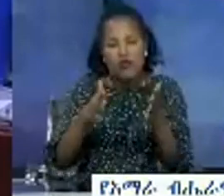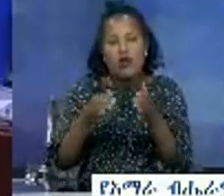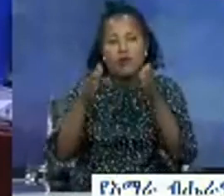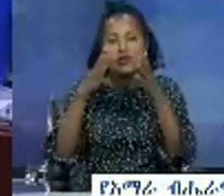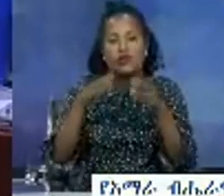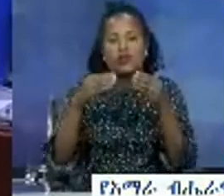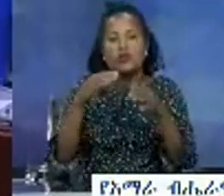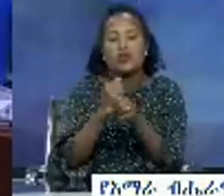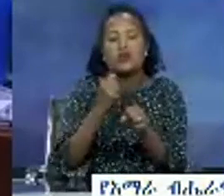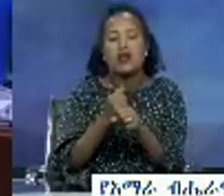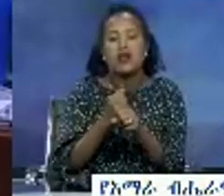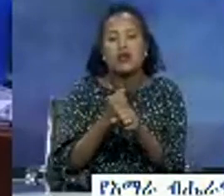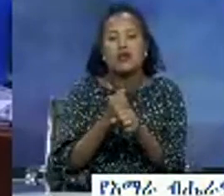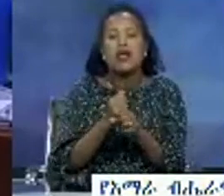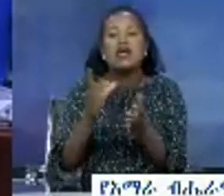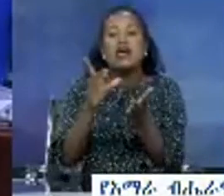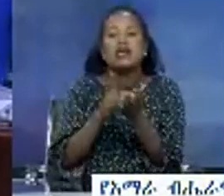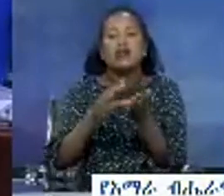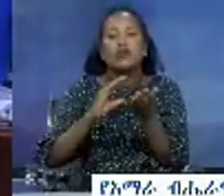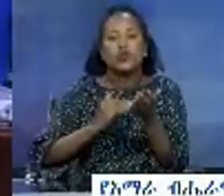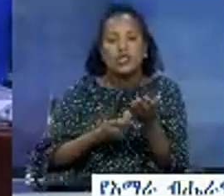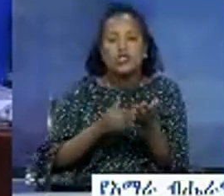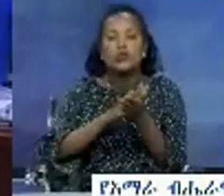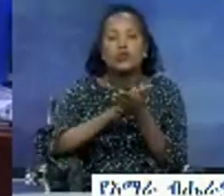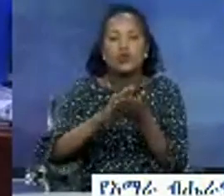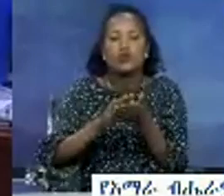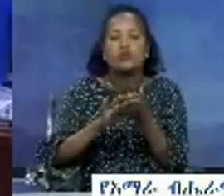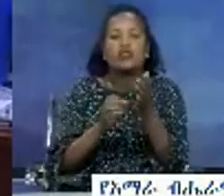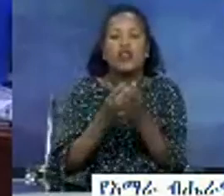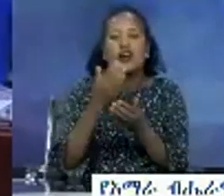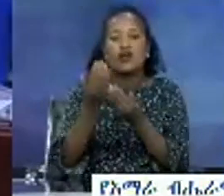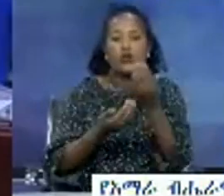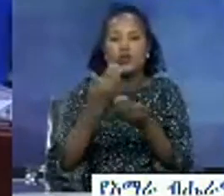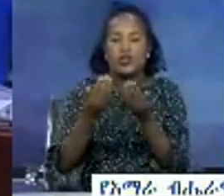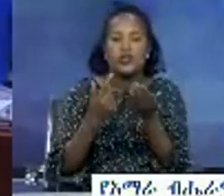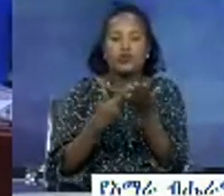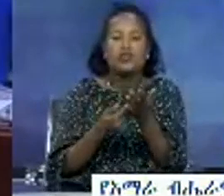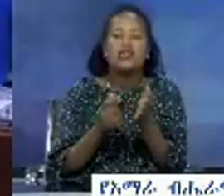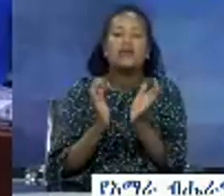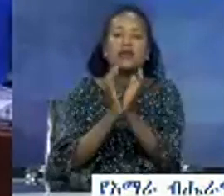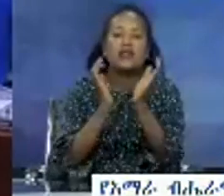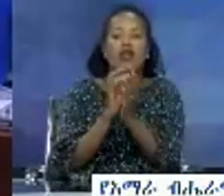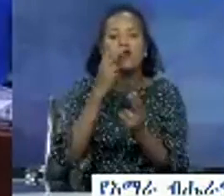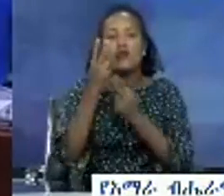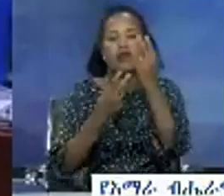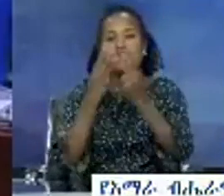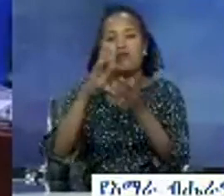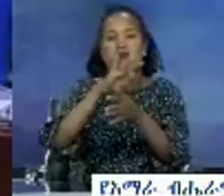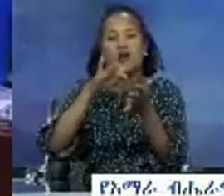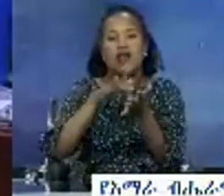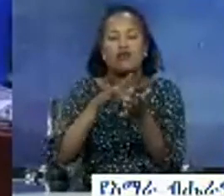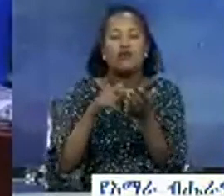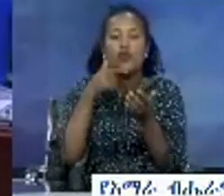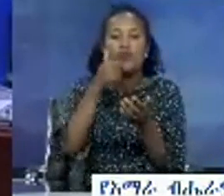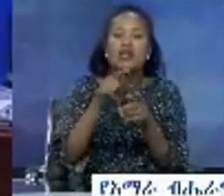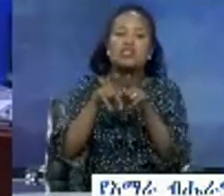ይሆናል። ከተሞቻችን ንጹህ የምርትና የአገልግሎት እንዲሁም የግብይትና የጉብኝት ማዕከላት ብሎም